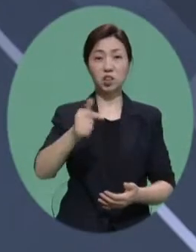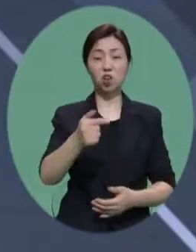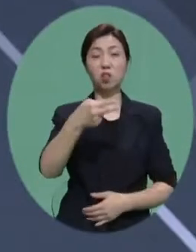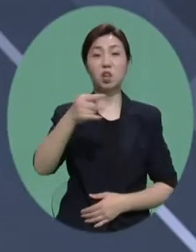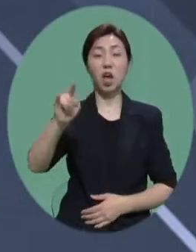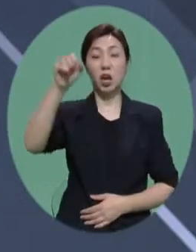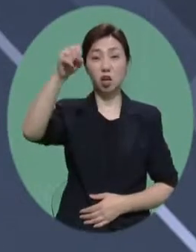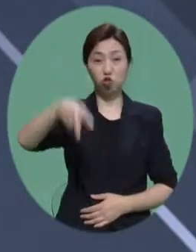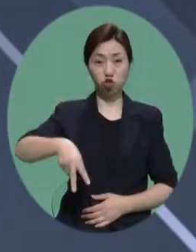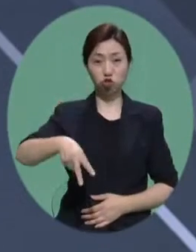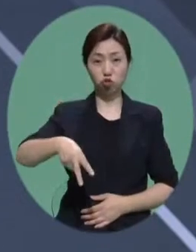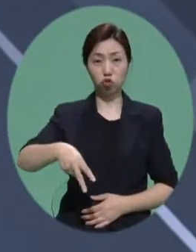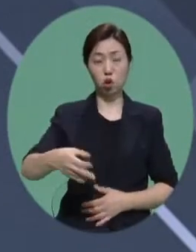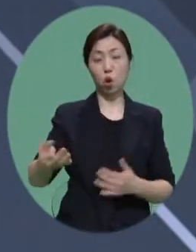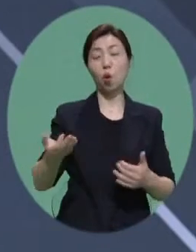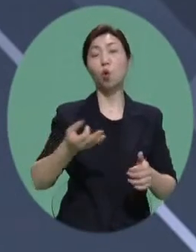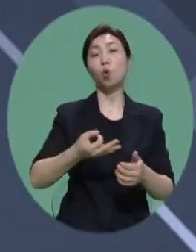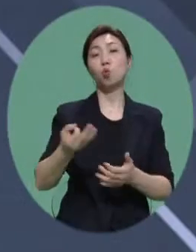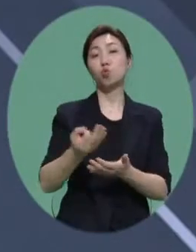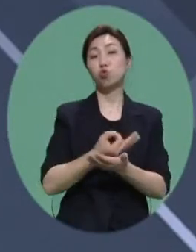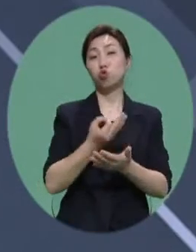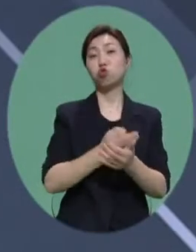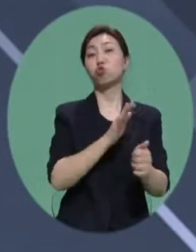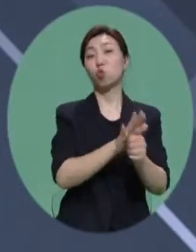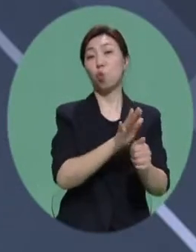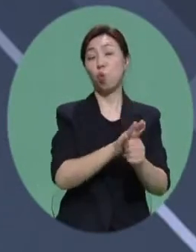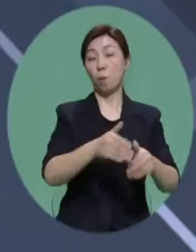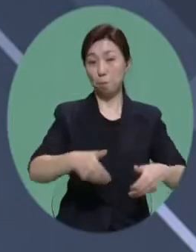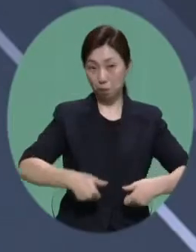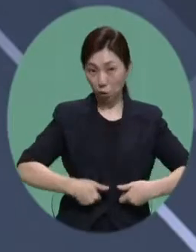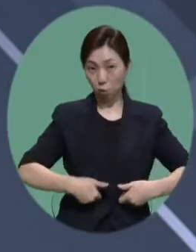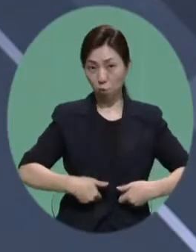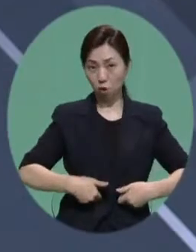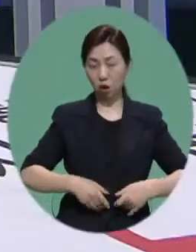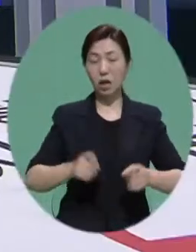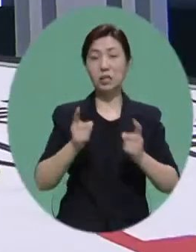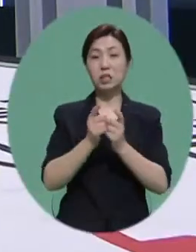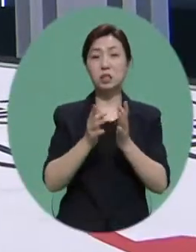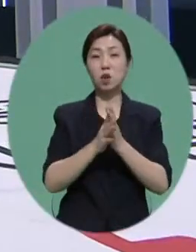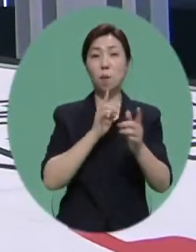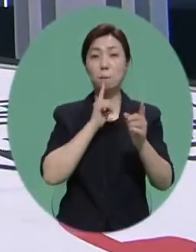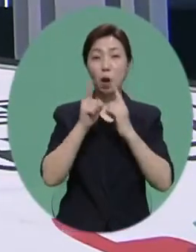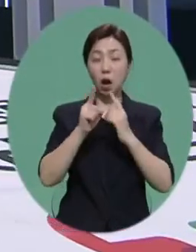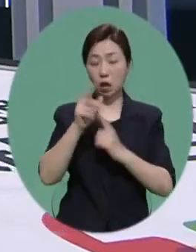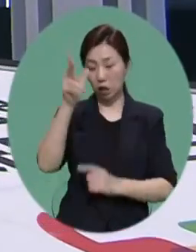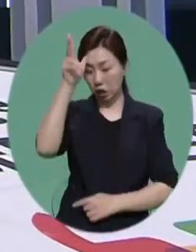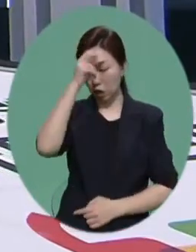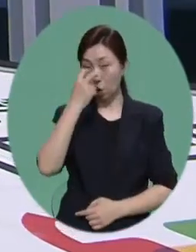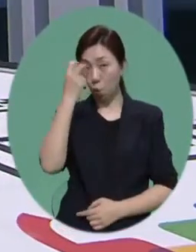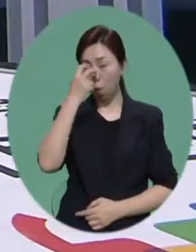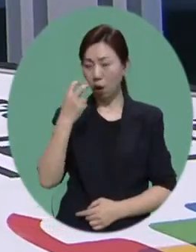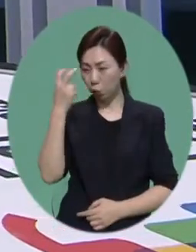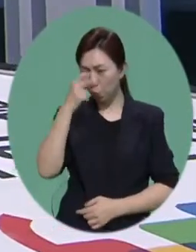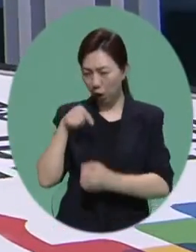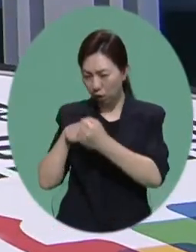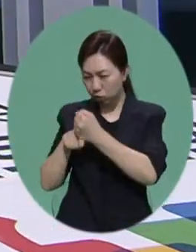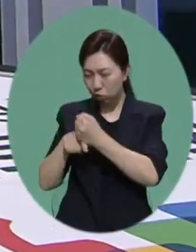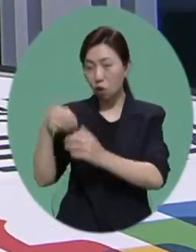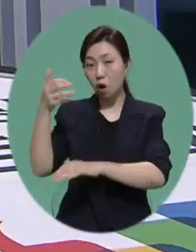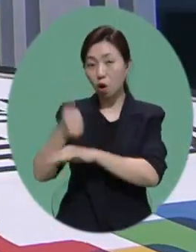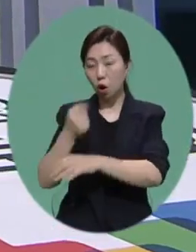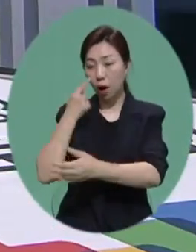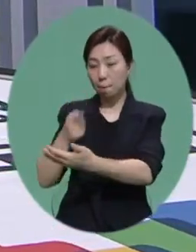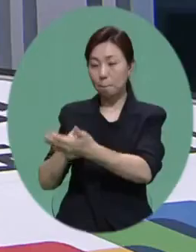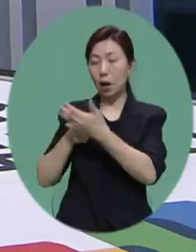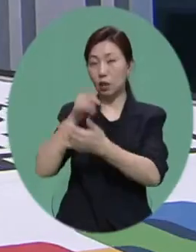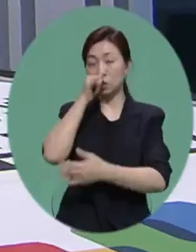해야 된다고 말했다 는 것이 또 광 찰 조사해서 드러났습니다 나 묵은 검찰 조사에서 이거 언론에